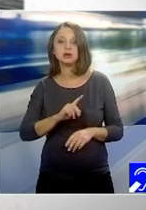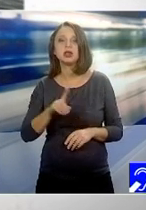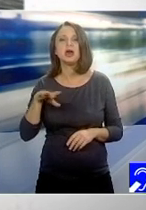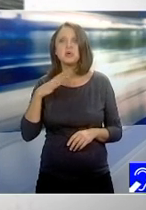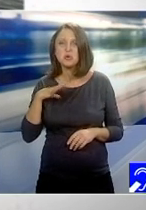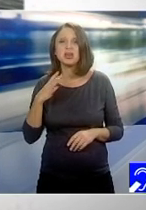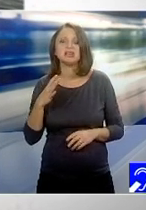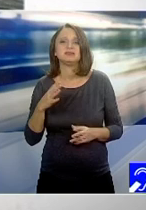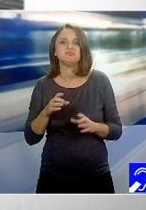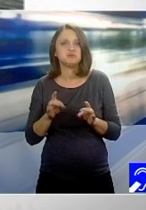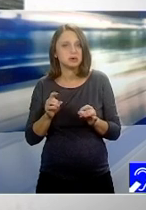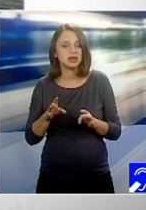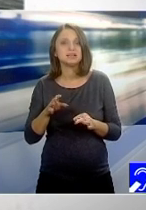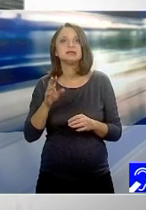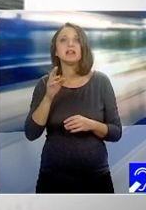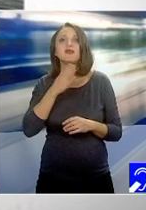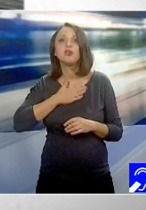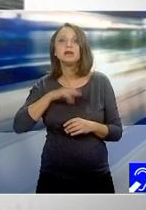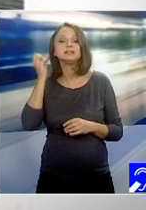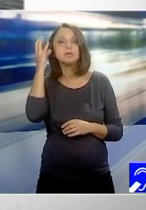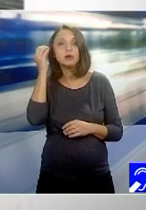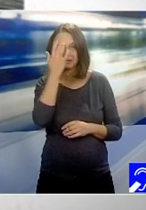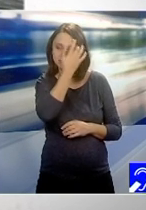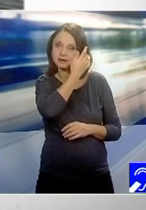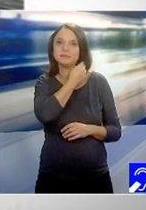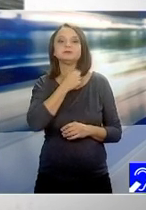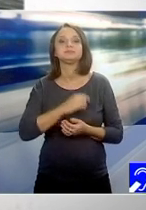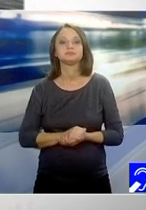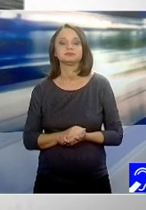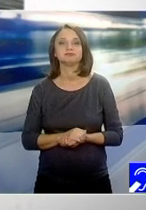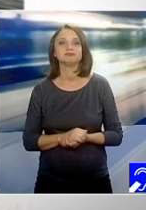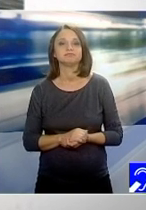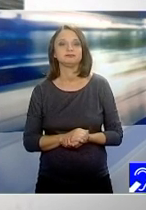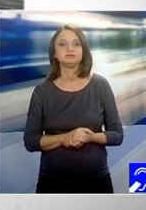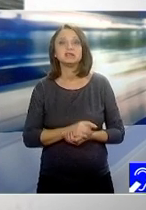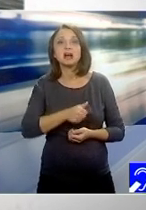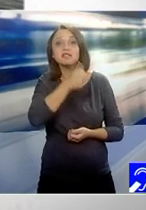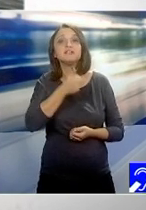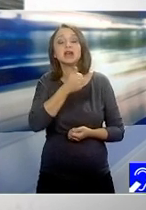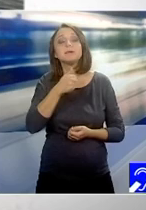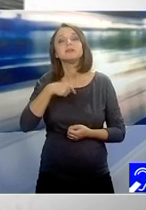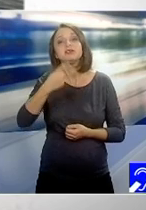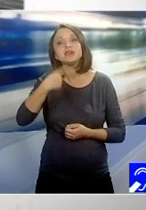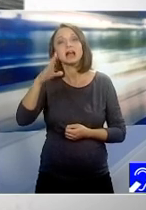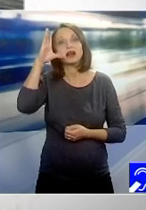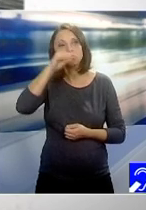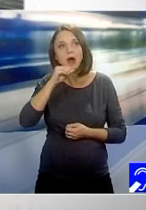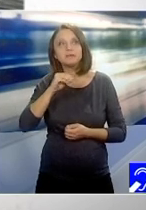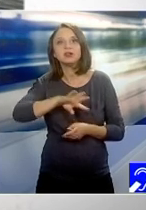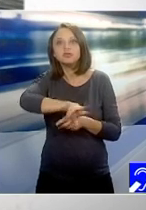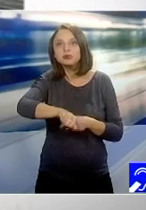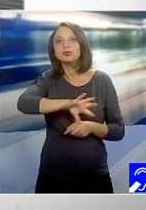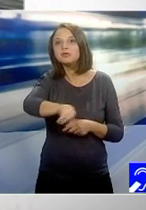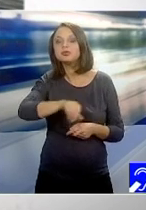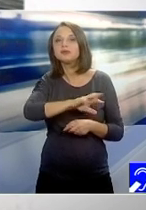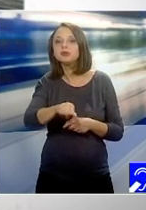să incriminezi ca furt când furi nu un camion întreg, ci numai cu care de lemne. Și dacă furi în fiecare noapte, dar nu ești prins, că e vorba nici de repetate, nu